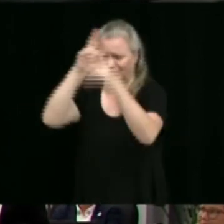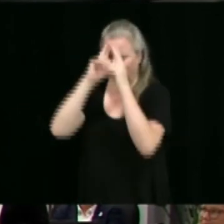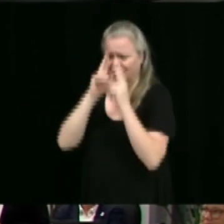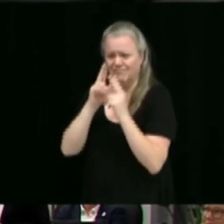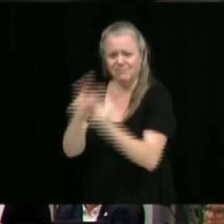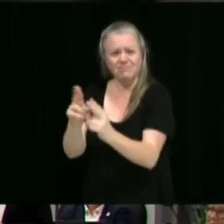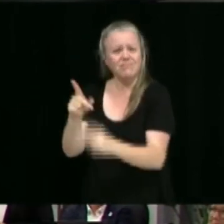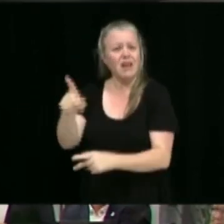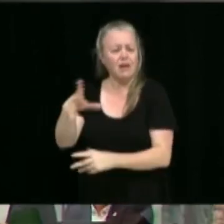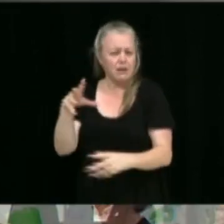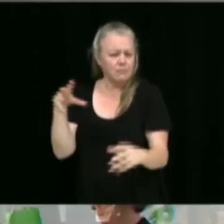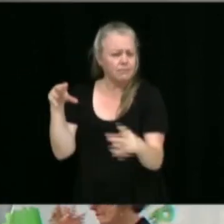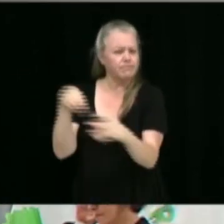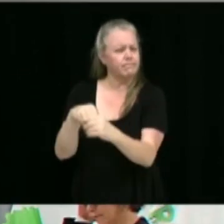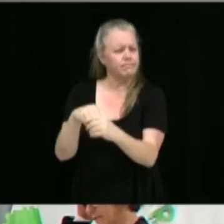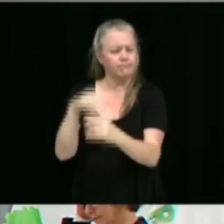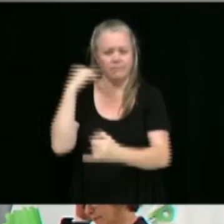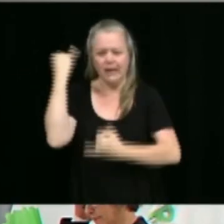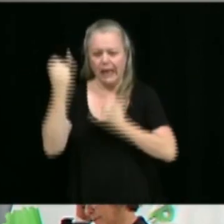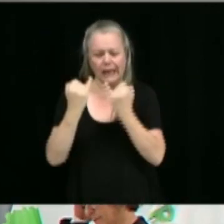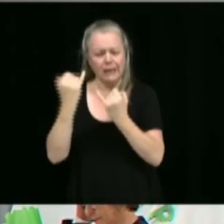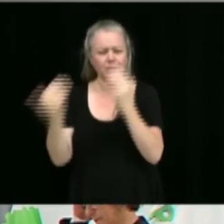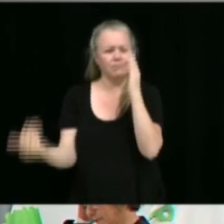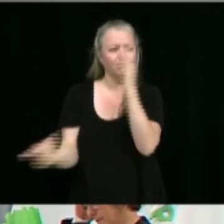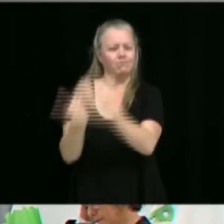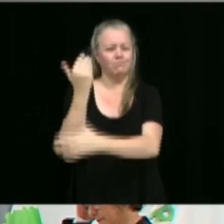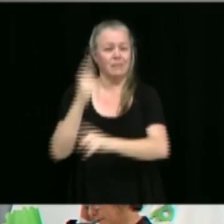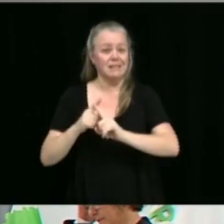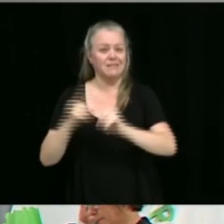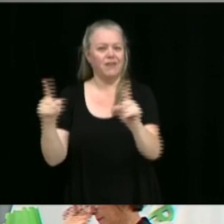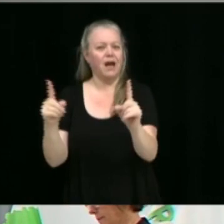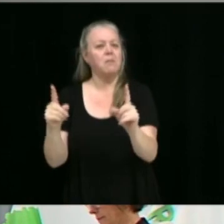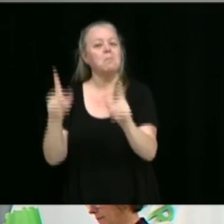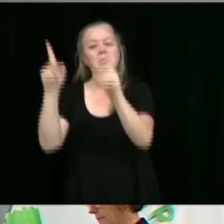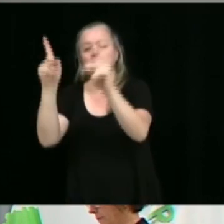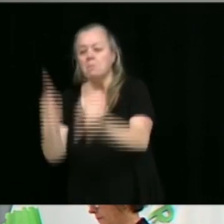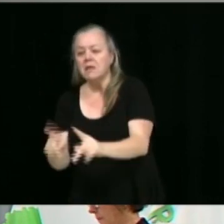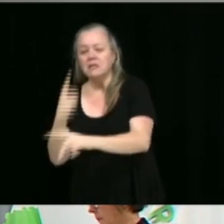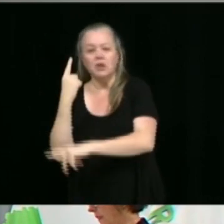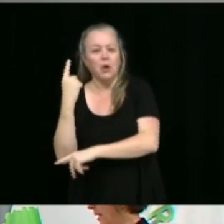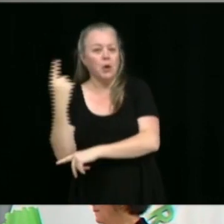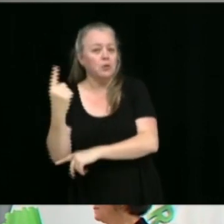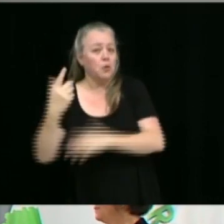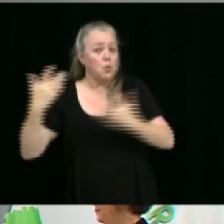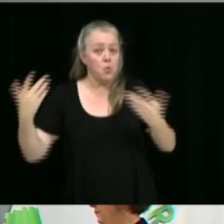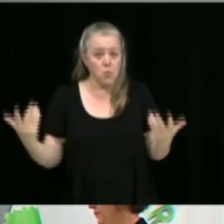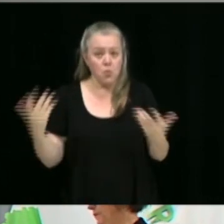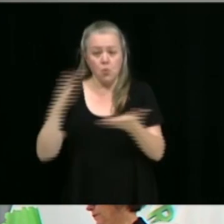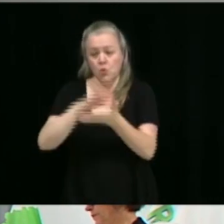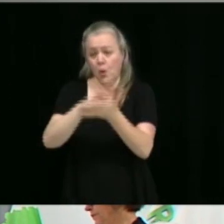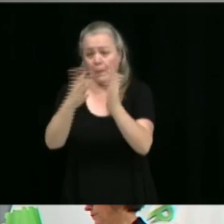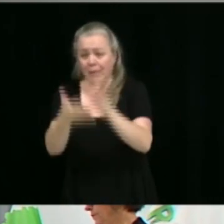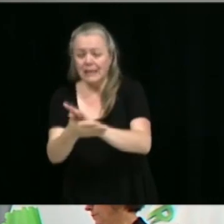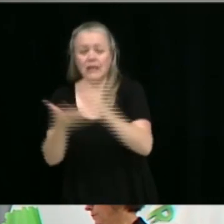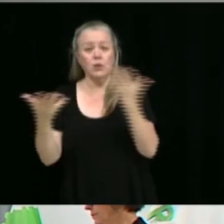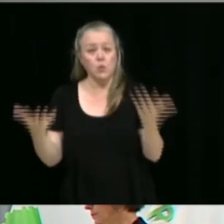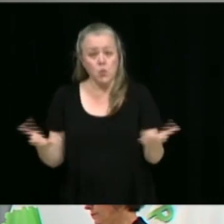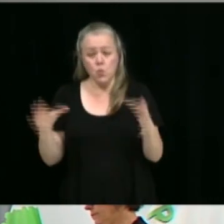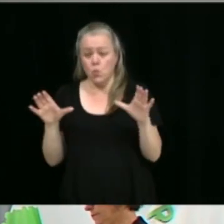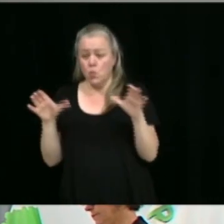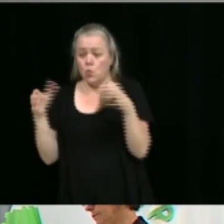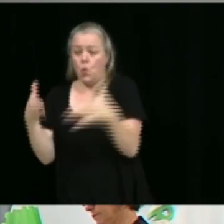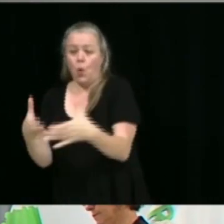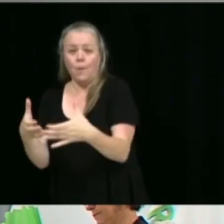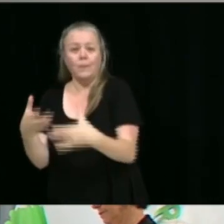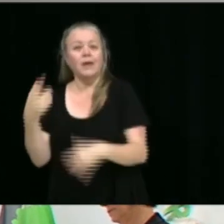initiatives exemplaires de nos individus, qu'ils soient des individus corporatifs ou des entreprises, pour que notre